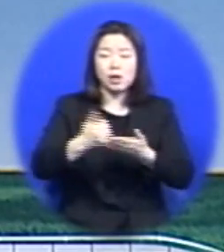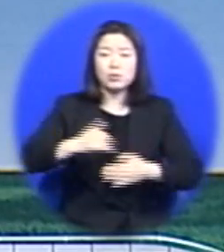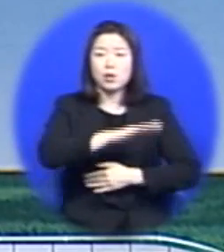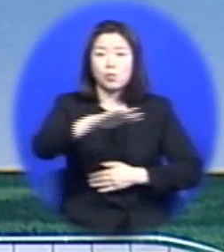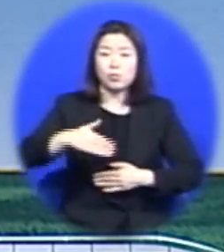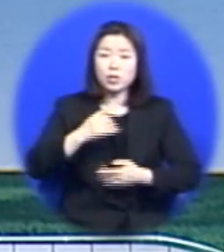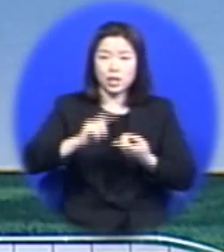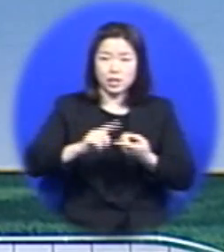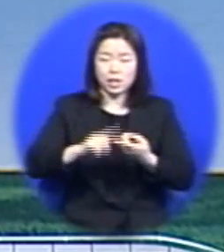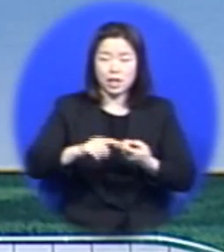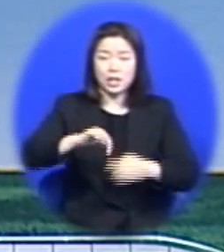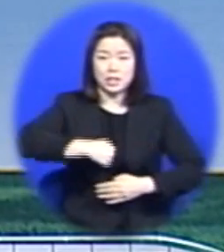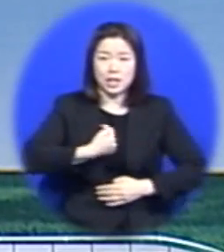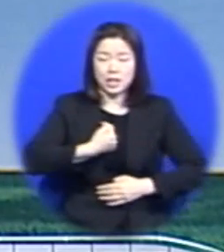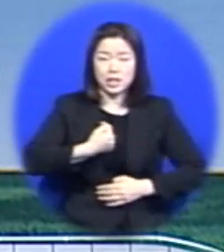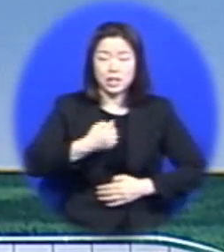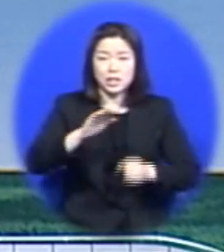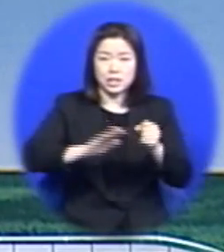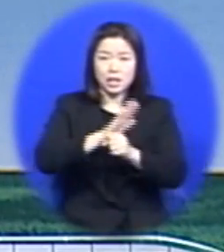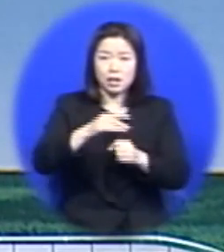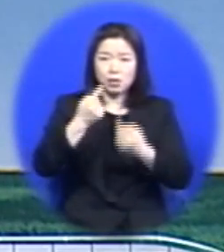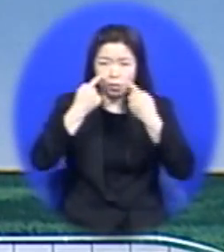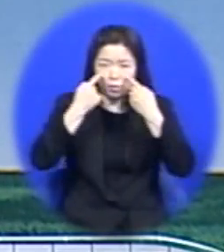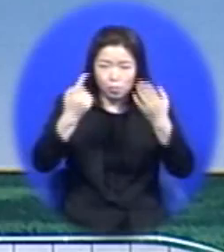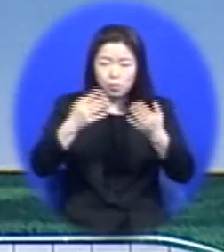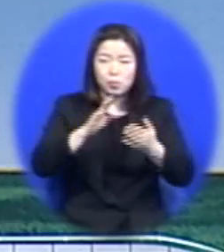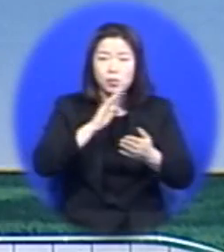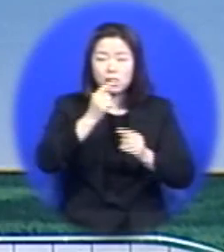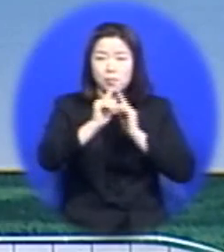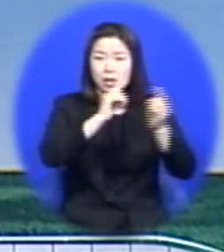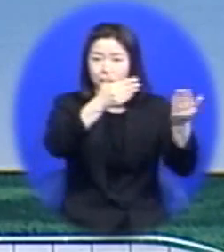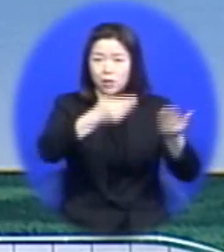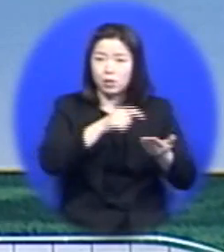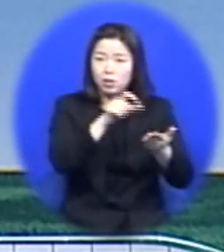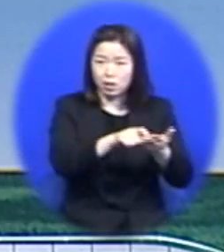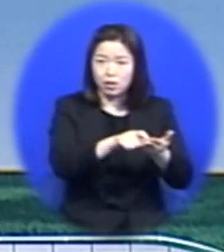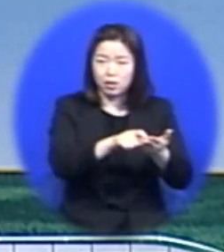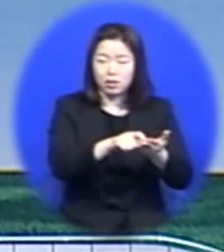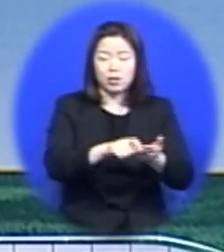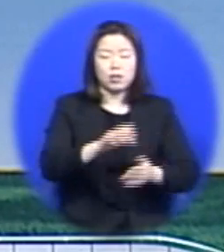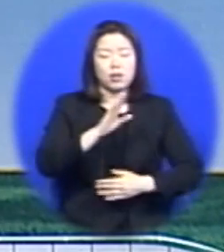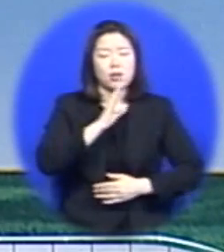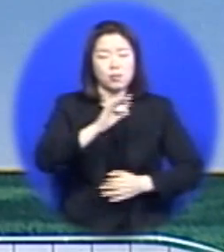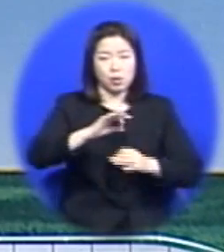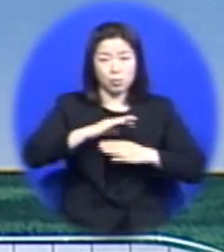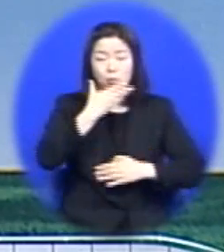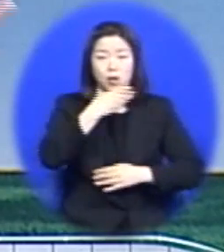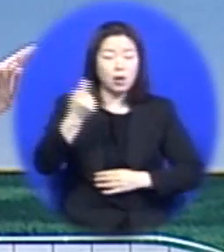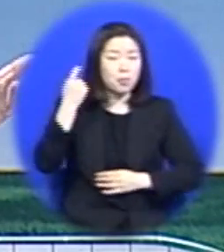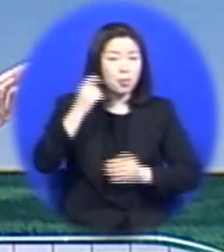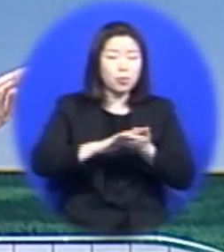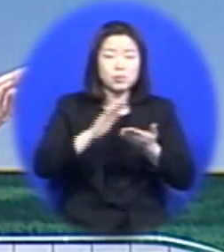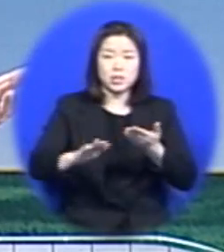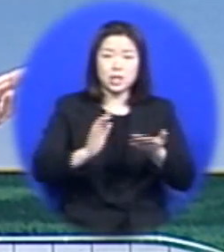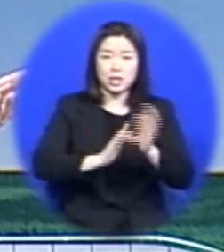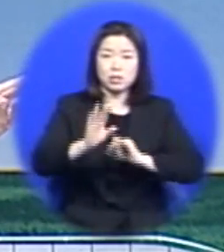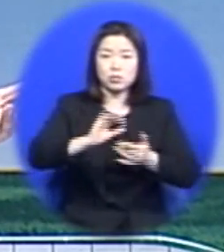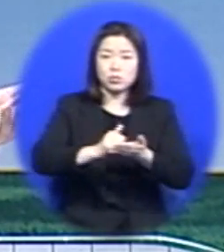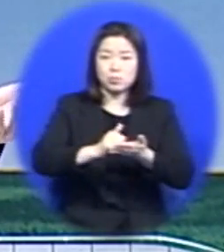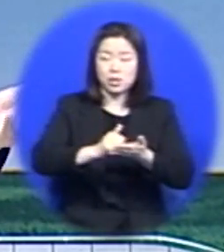사랑을 실증하셨습니다. 정말 놀라운 복음이죠. 예수님이 우리를 위해서 죽으셨어요.